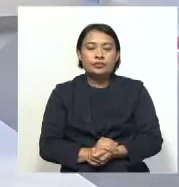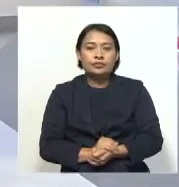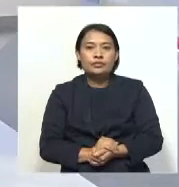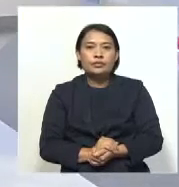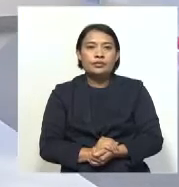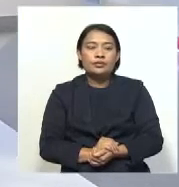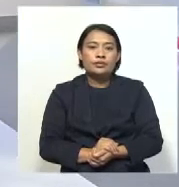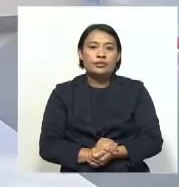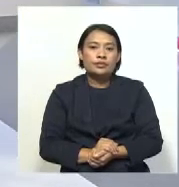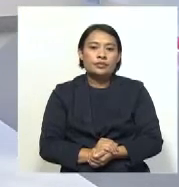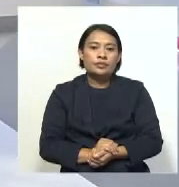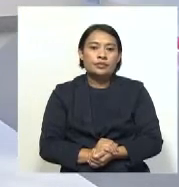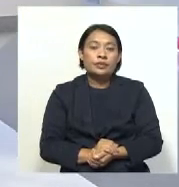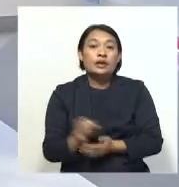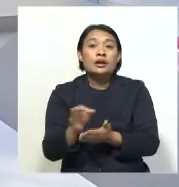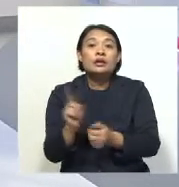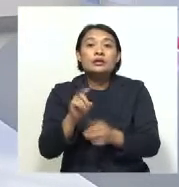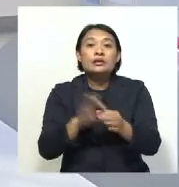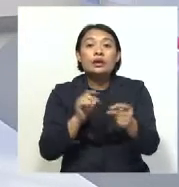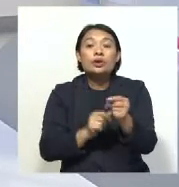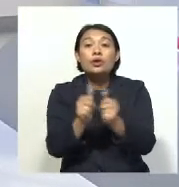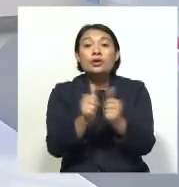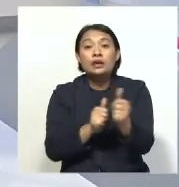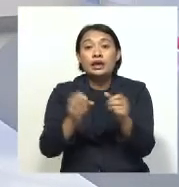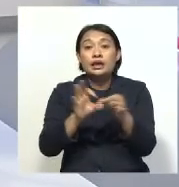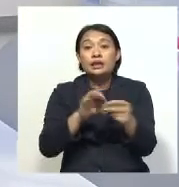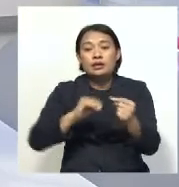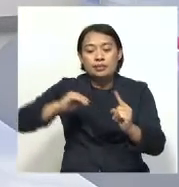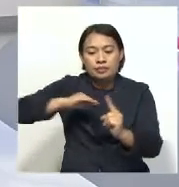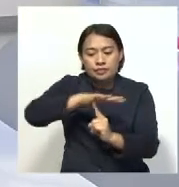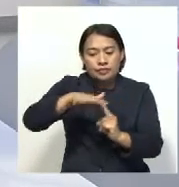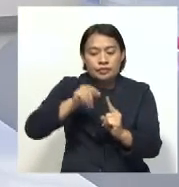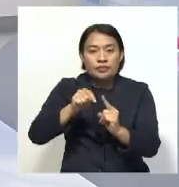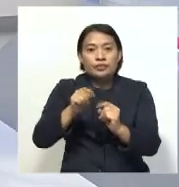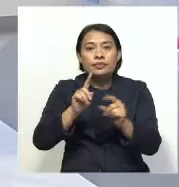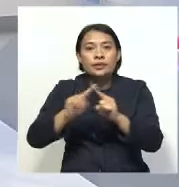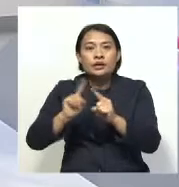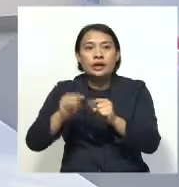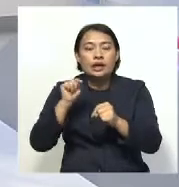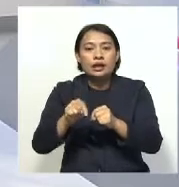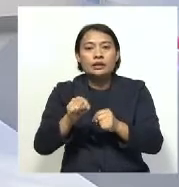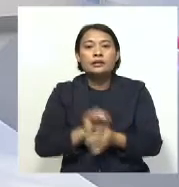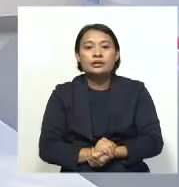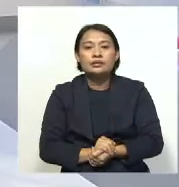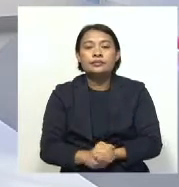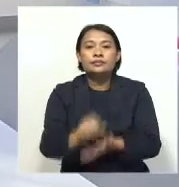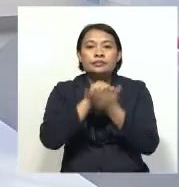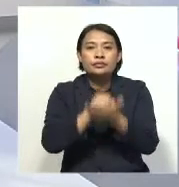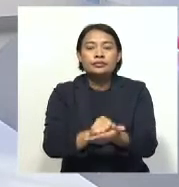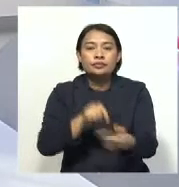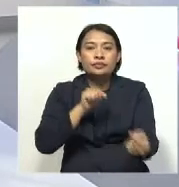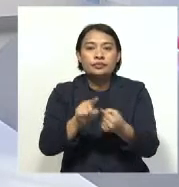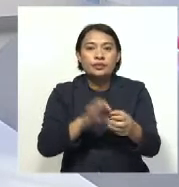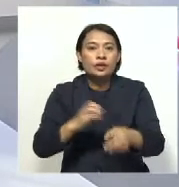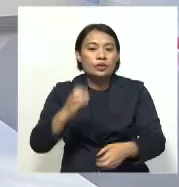ในส่วนของการประมูลใบอนุญาตใช้คลื่นความถี่ย่าน 1,800 เมกะเฮิรตซ์ในกิจการโทรคมนาคมนะคะเพื่อที่จะนำไปให้บริการสัญญาณมือถือเ